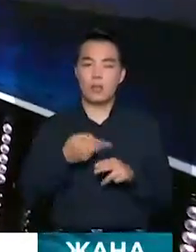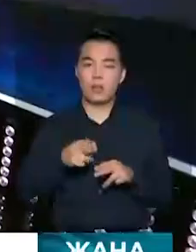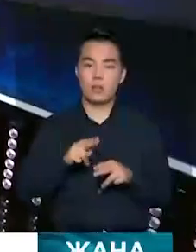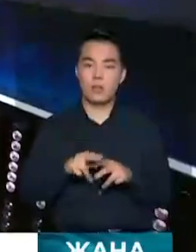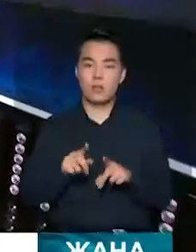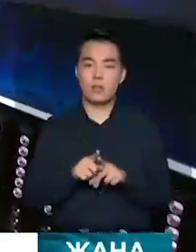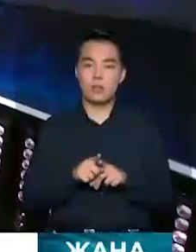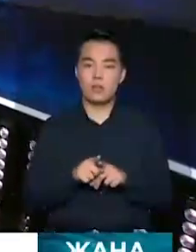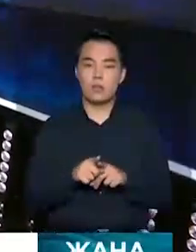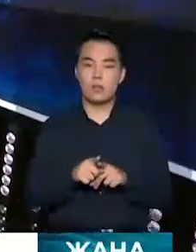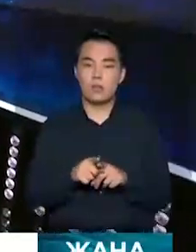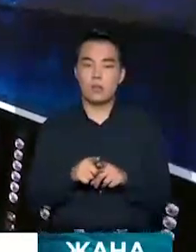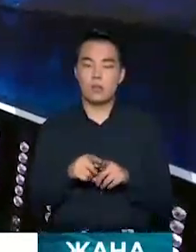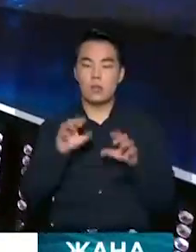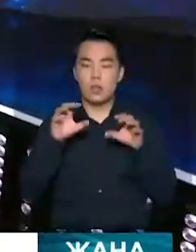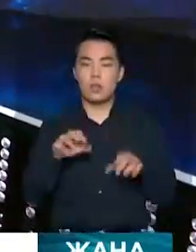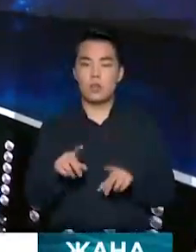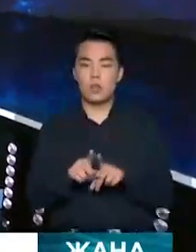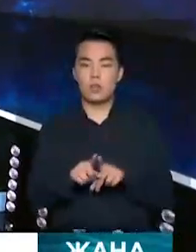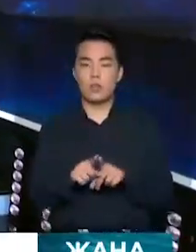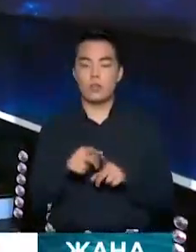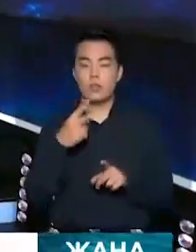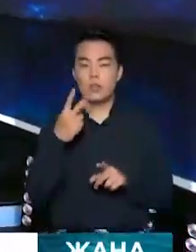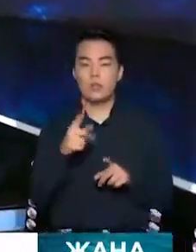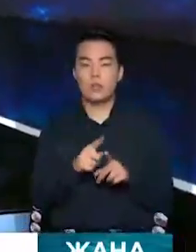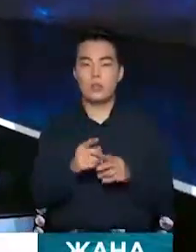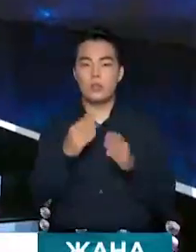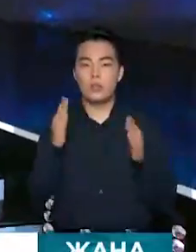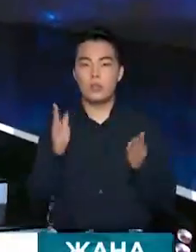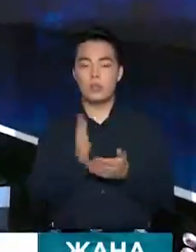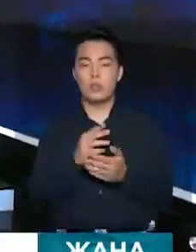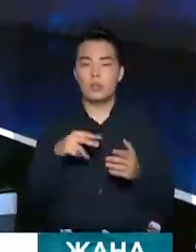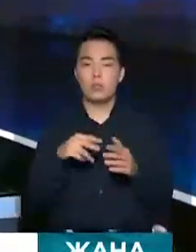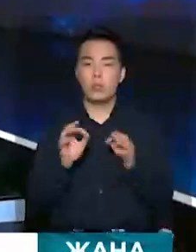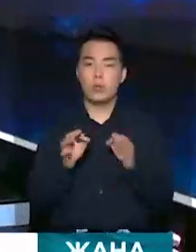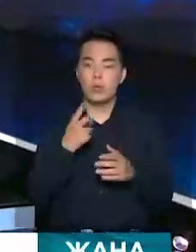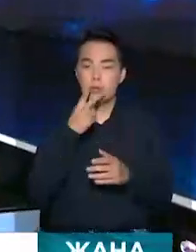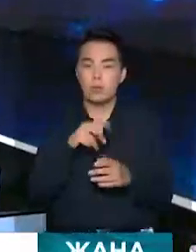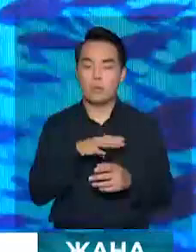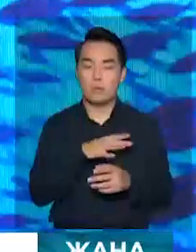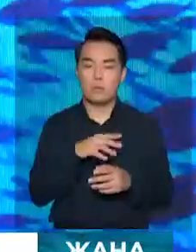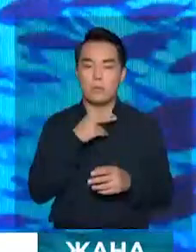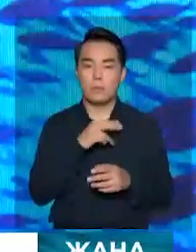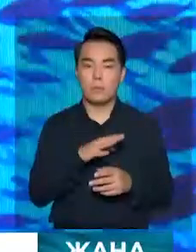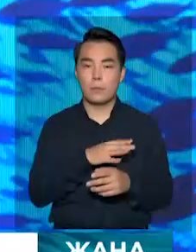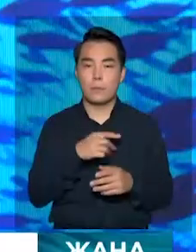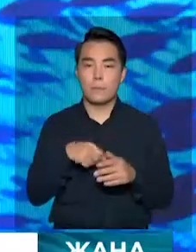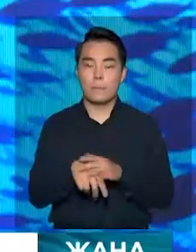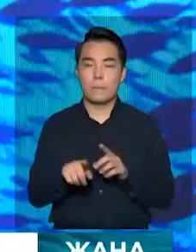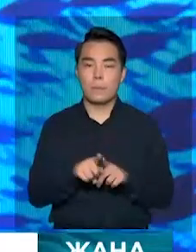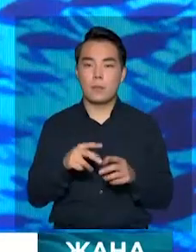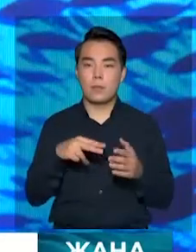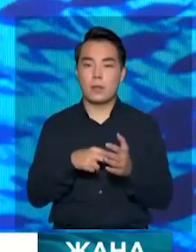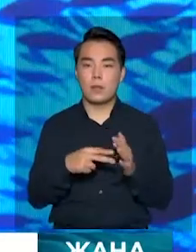енгізу бойынша заң жобасына бірқатар нормалар қарастырылған. Оның жобасында мысалы